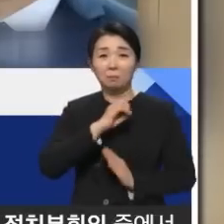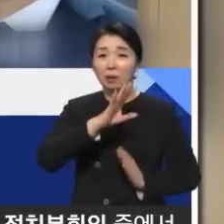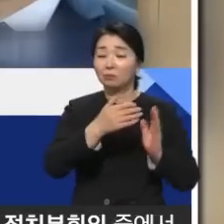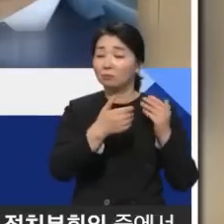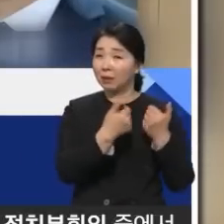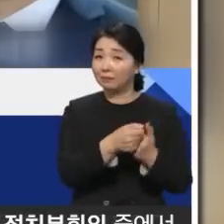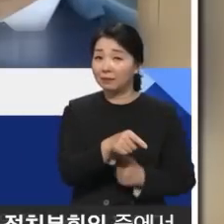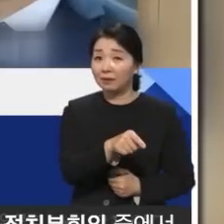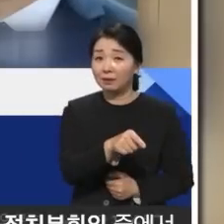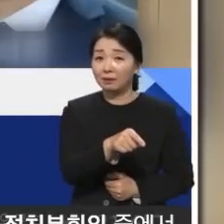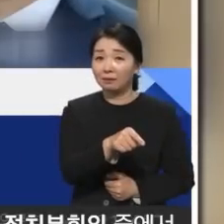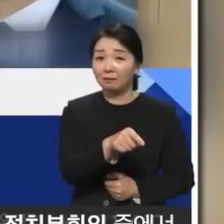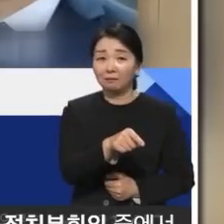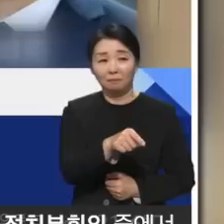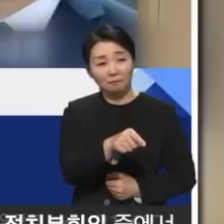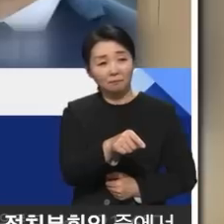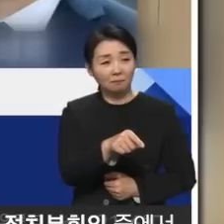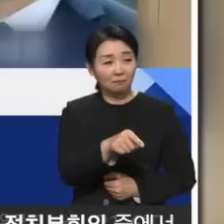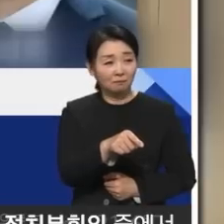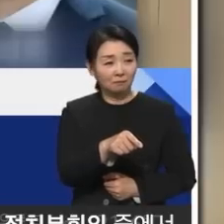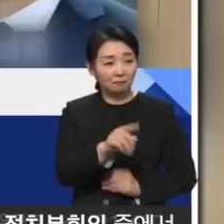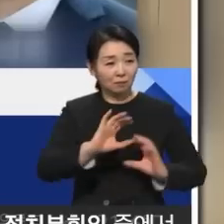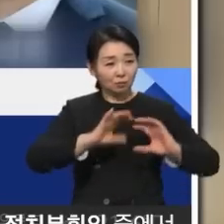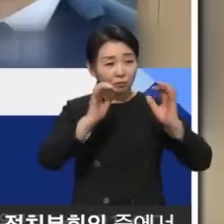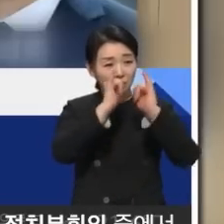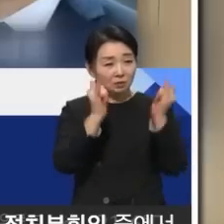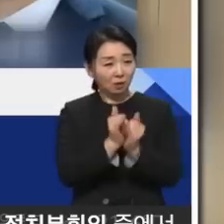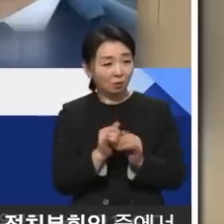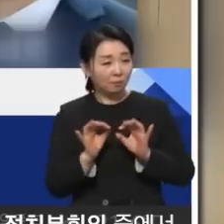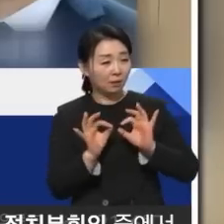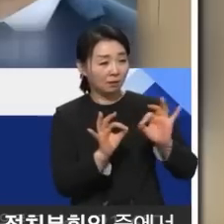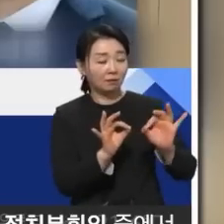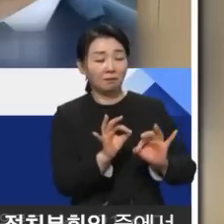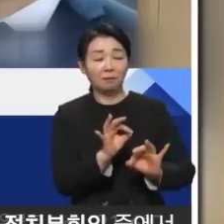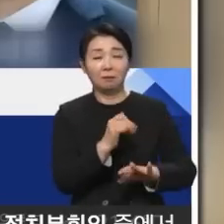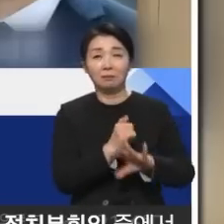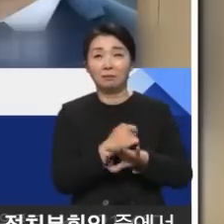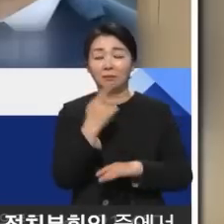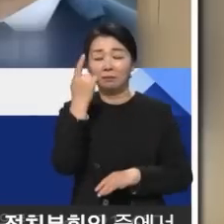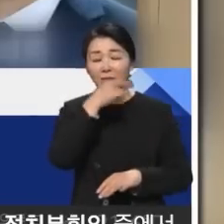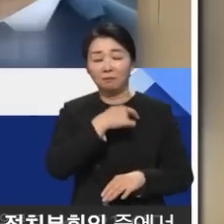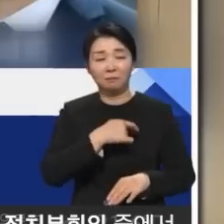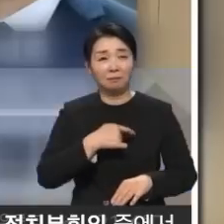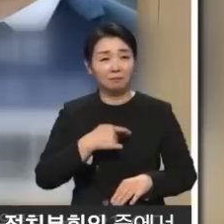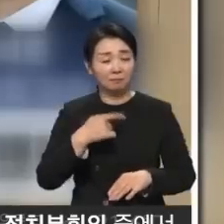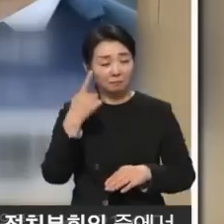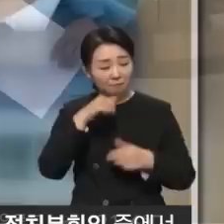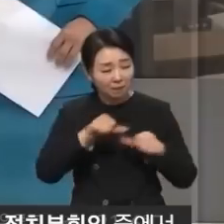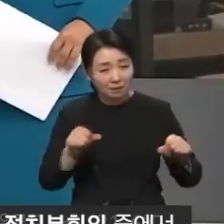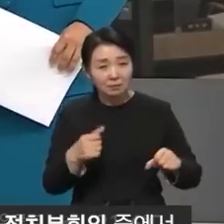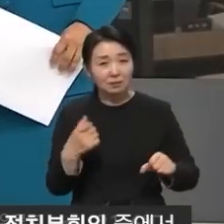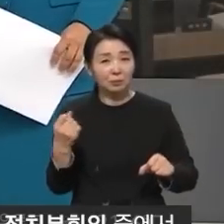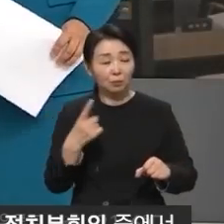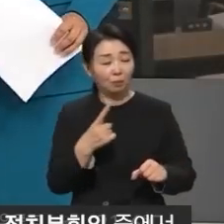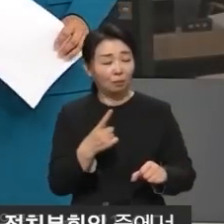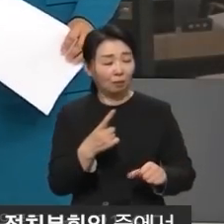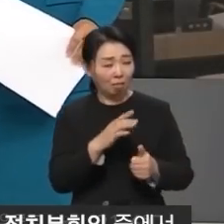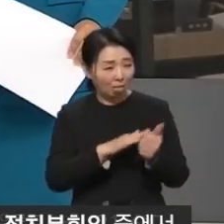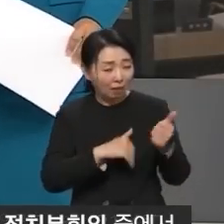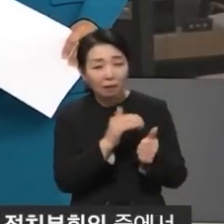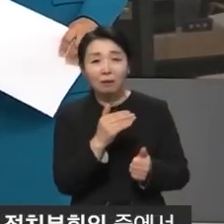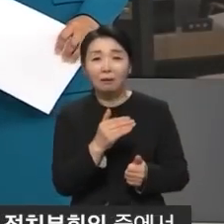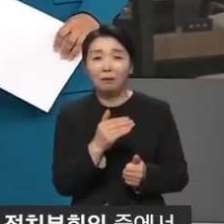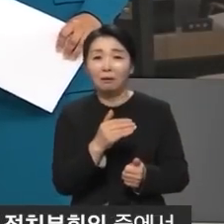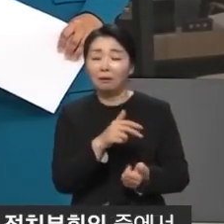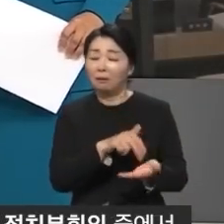하는 거는 제가 볼 때는 국제적으로도 지금 볼 때 참 망신이고 내로남불이다. 네, 그런데 야당